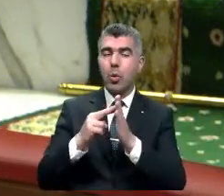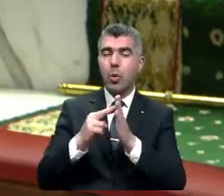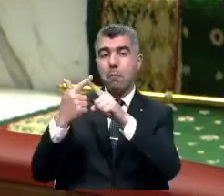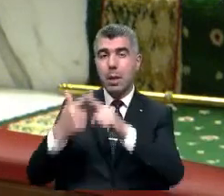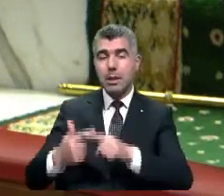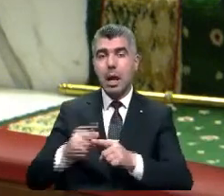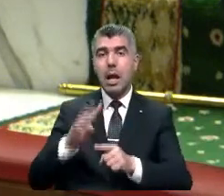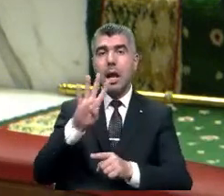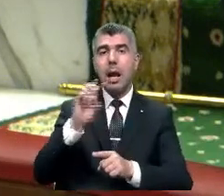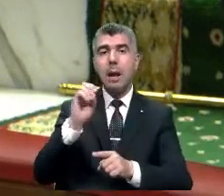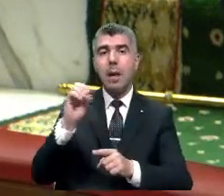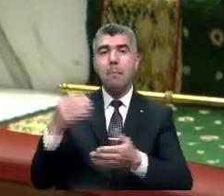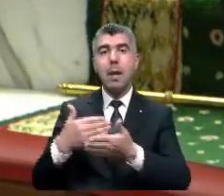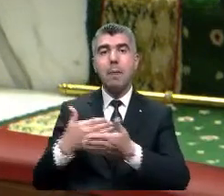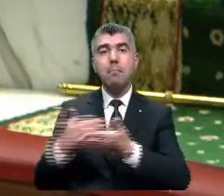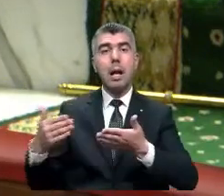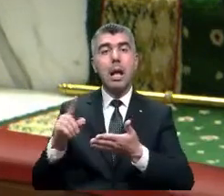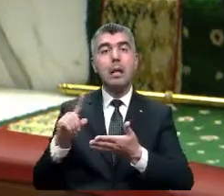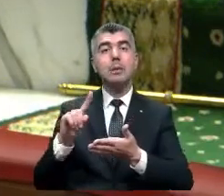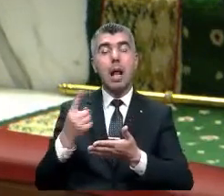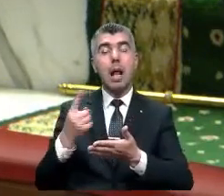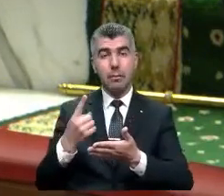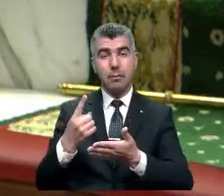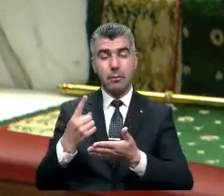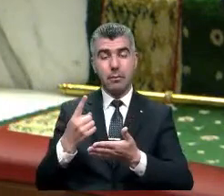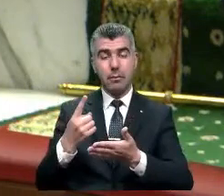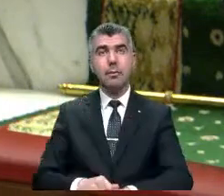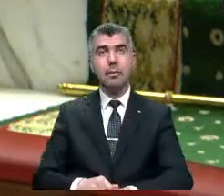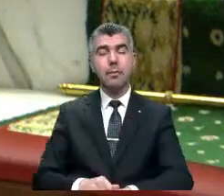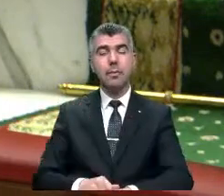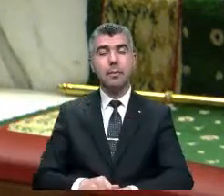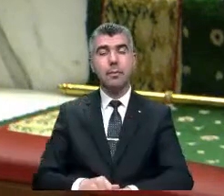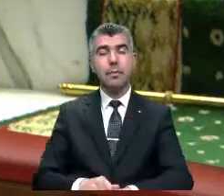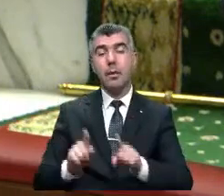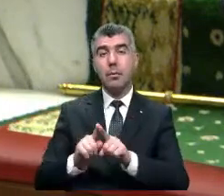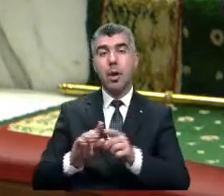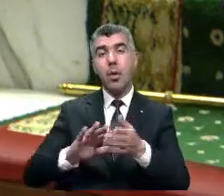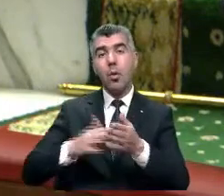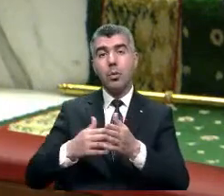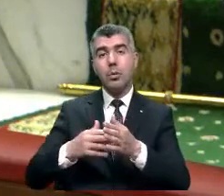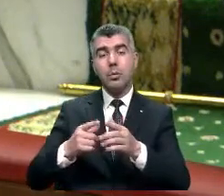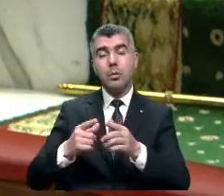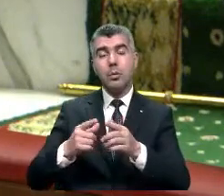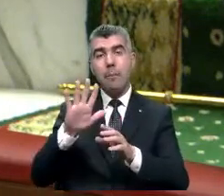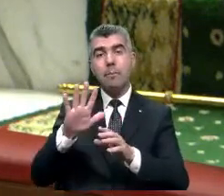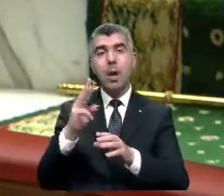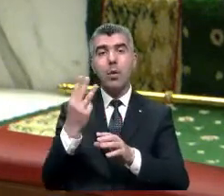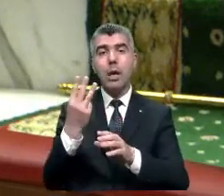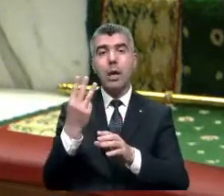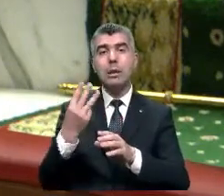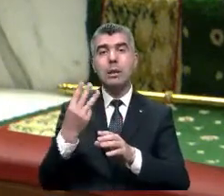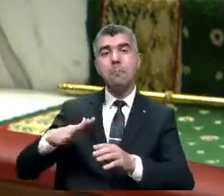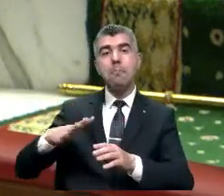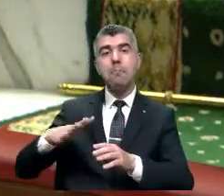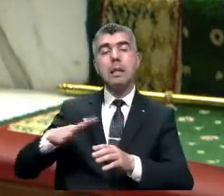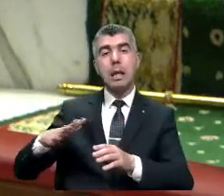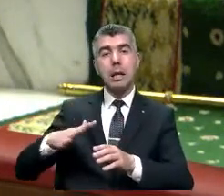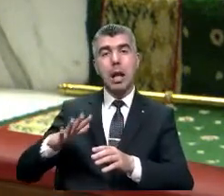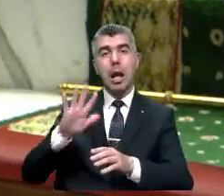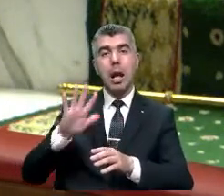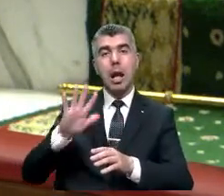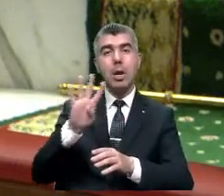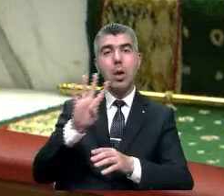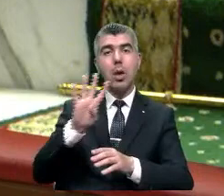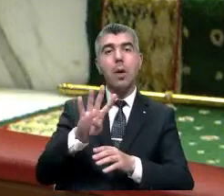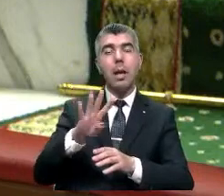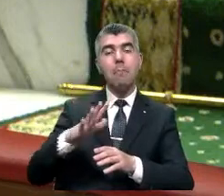يقدر بحوالي 400 مليار درهم، والتي يرتقب من مع نهايتها أن تقوم الشبكة بربط 35 مدينة من أصل 43 مدينة رئيسية